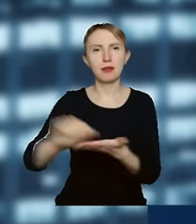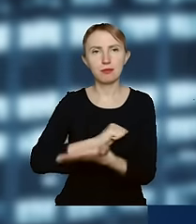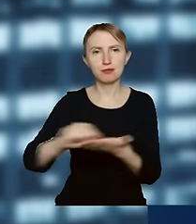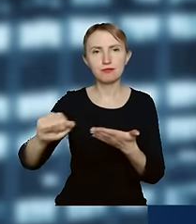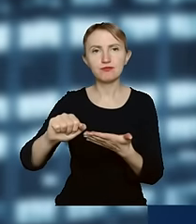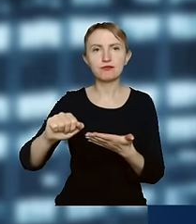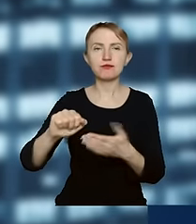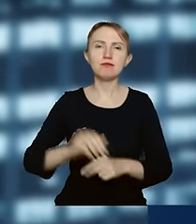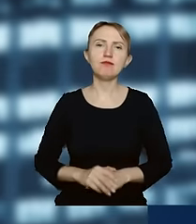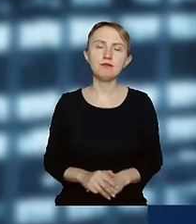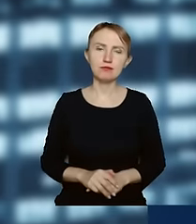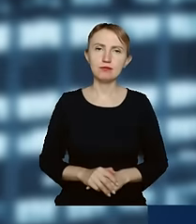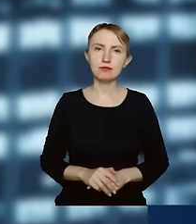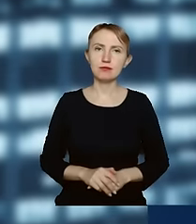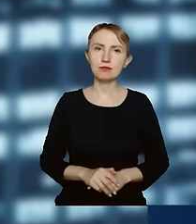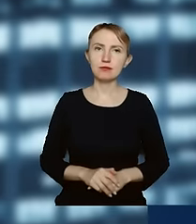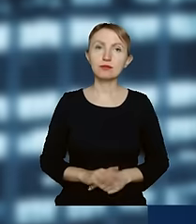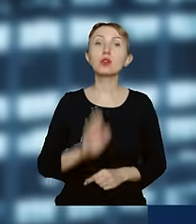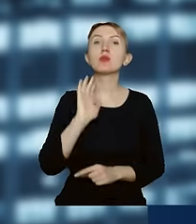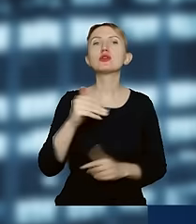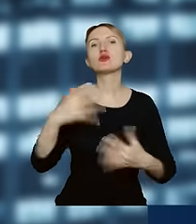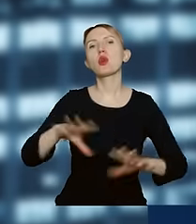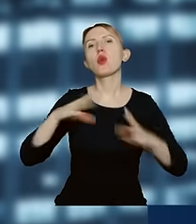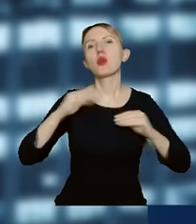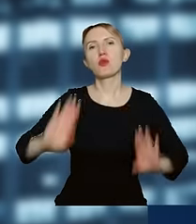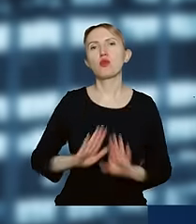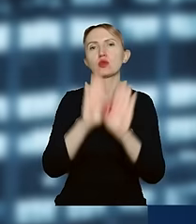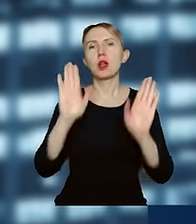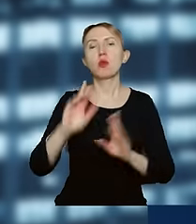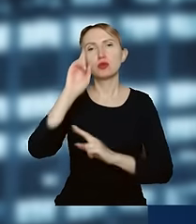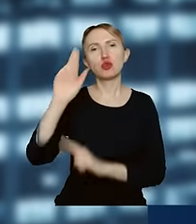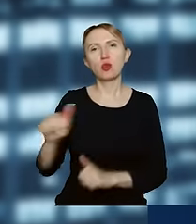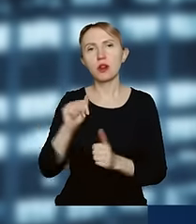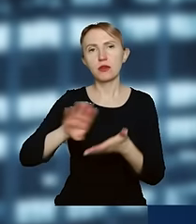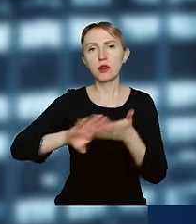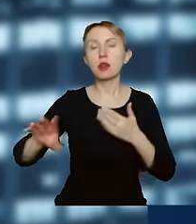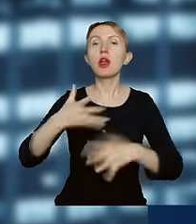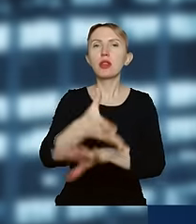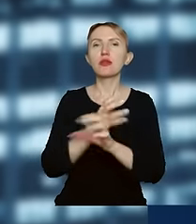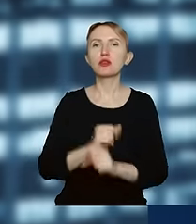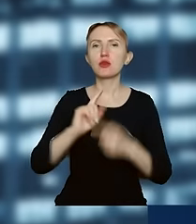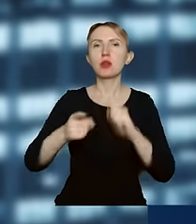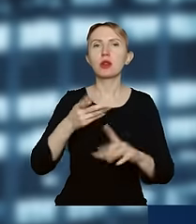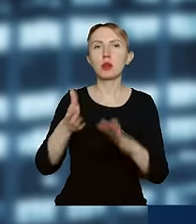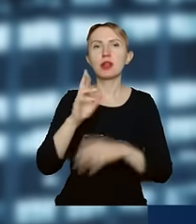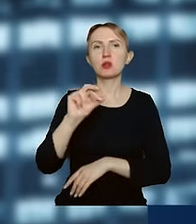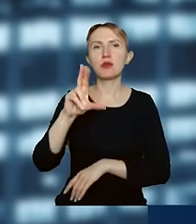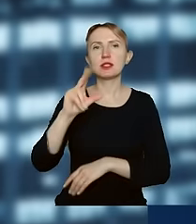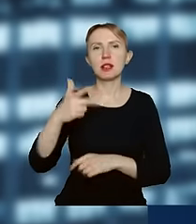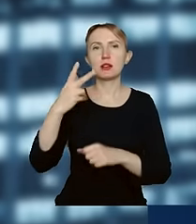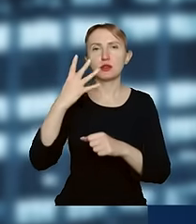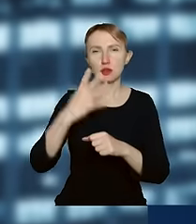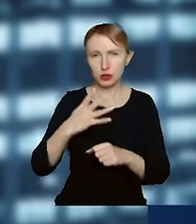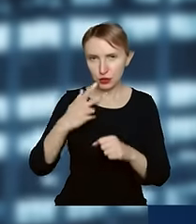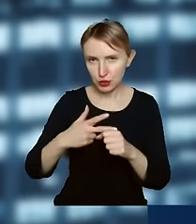Rakowiecka 37, który będzie można otrzymać w Muzeum Żołnierzy Wyklętych i Więźniów Politycznych na Rakowieckiej 37. Tak napisał redaktor naczelny